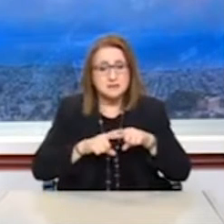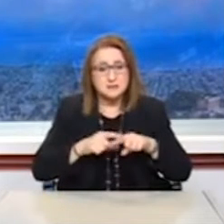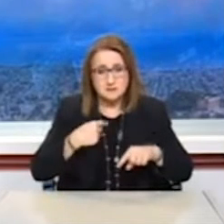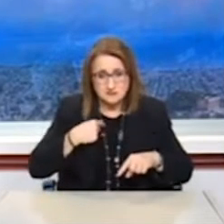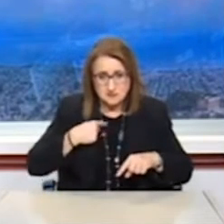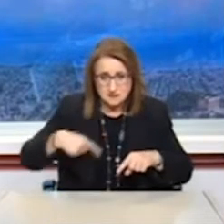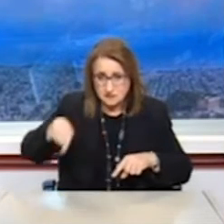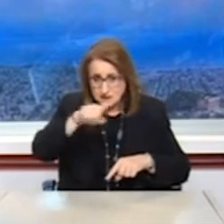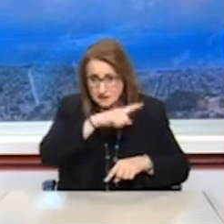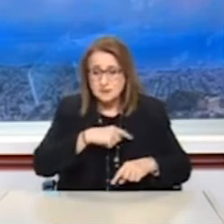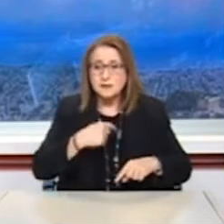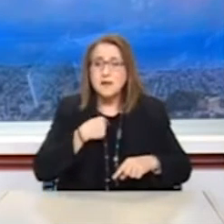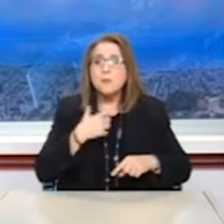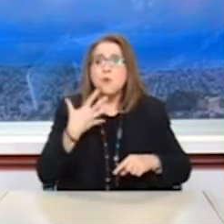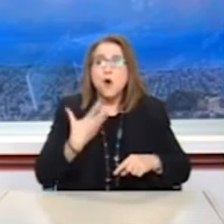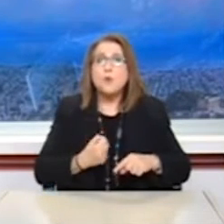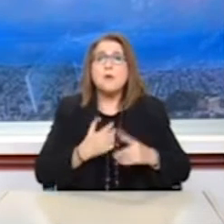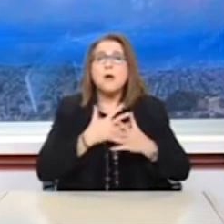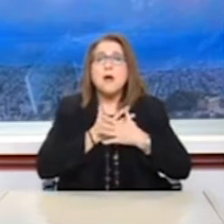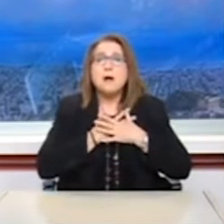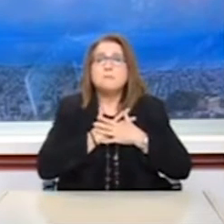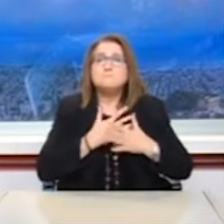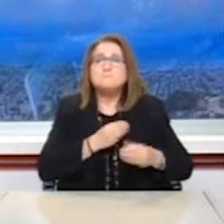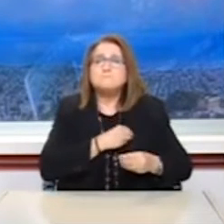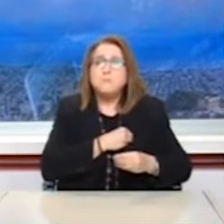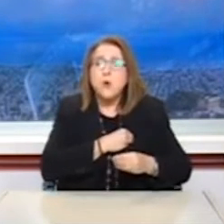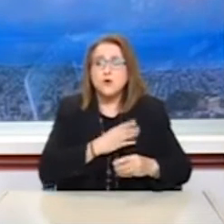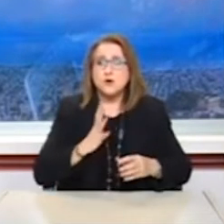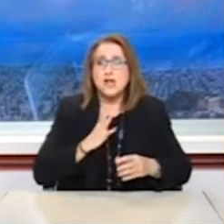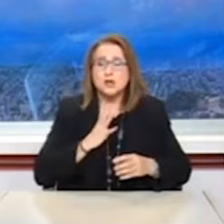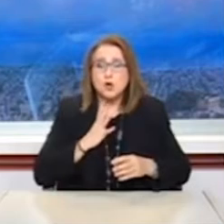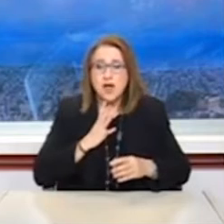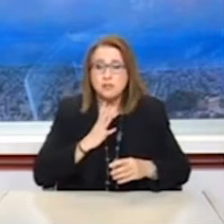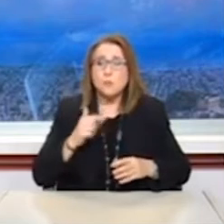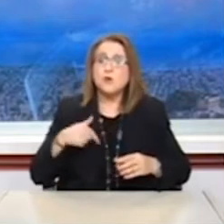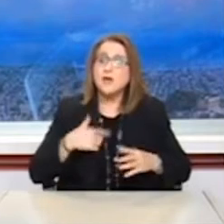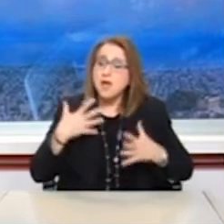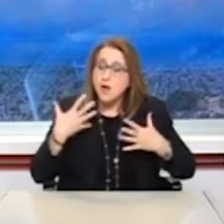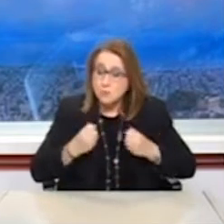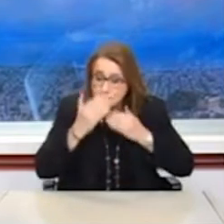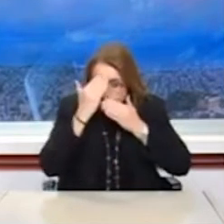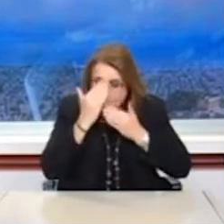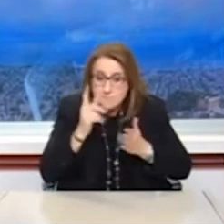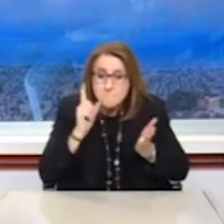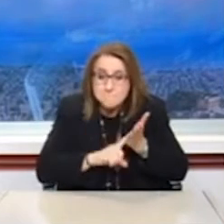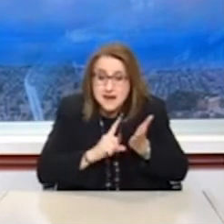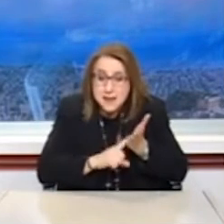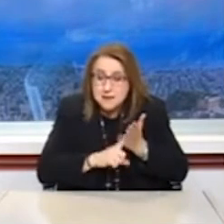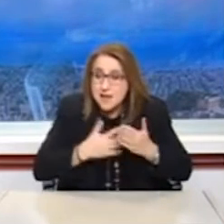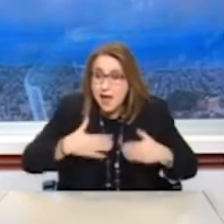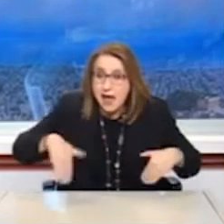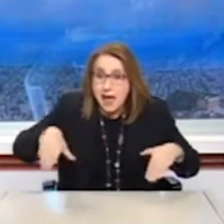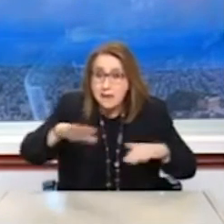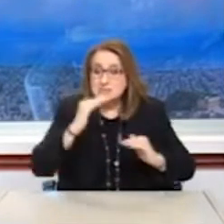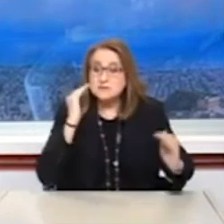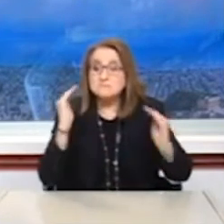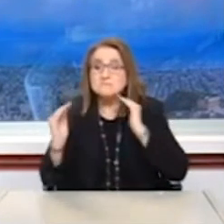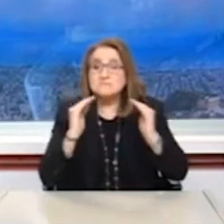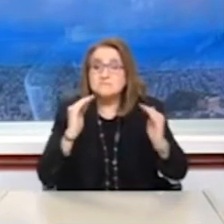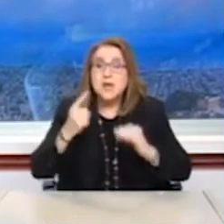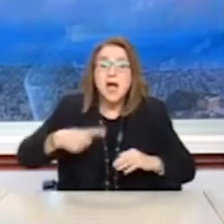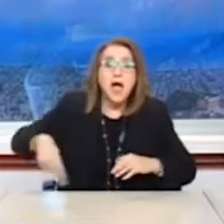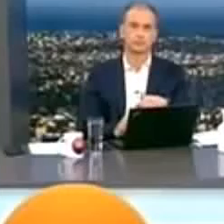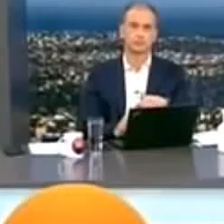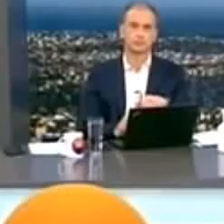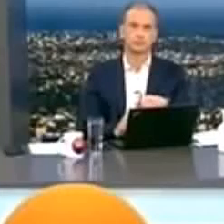την ανθρωπιά και το φιλότιμο πάνω απ' όλα να γίνουμε τείχος προστασίας για αυτούς που κινδυνεύουν.